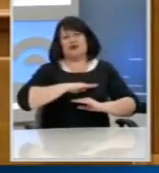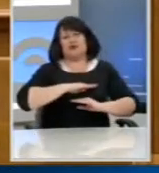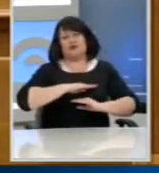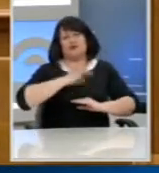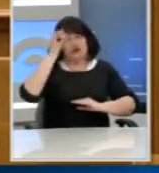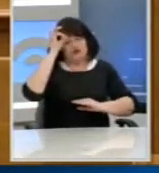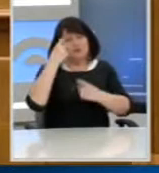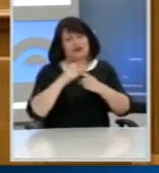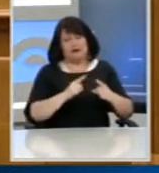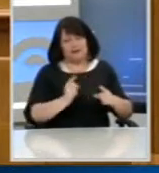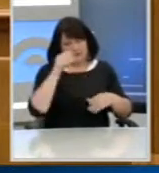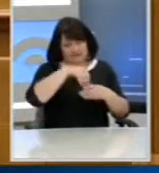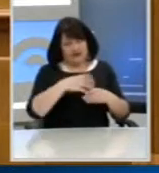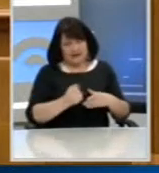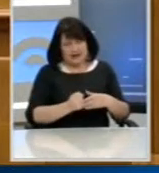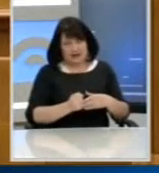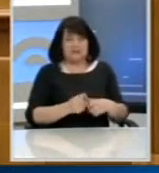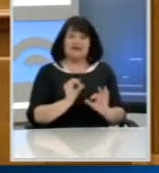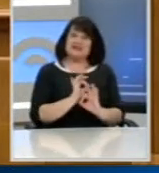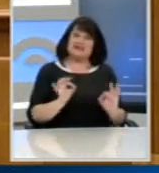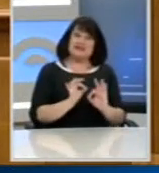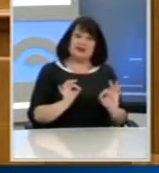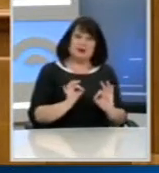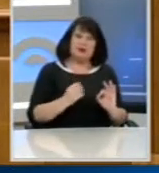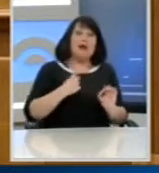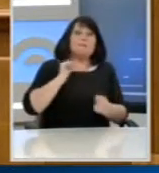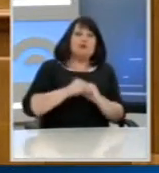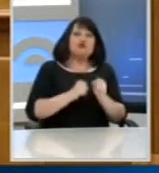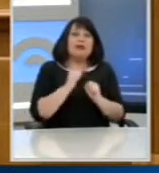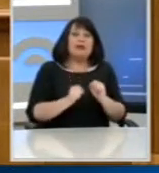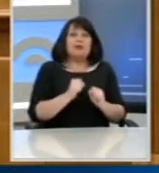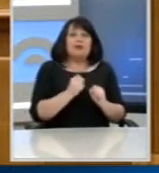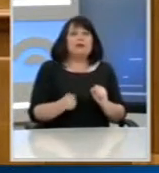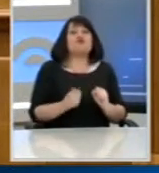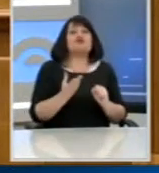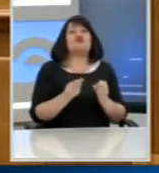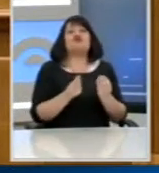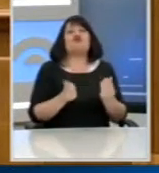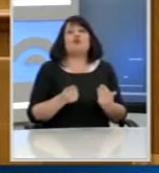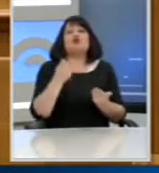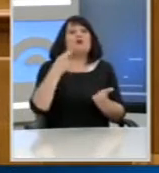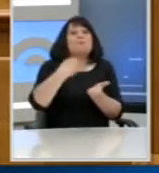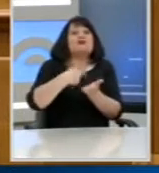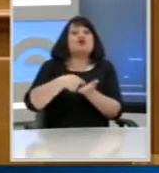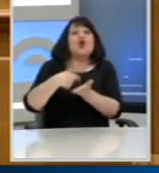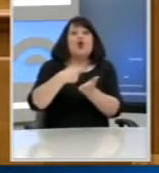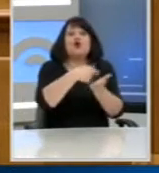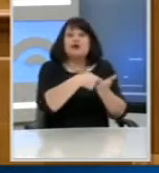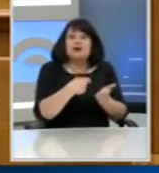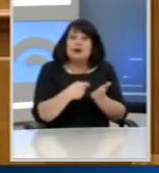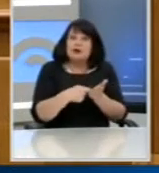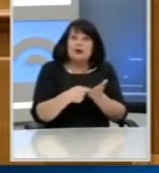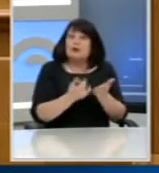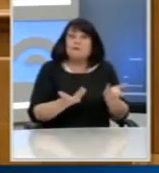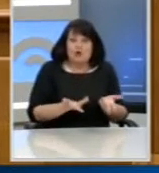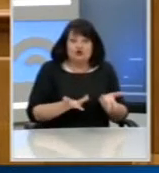ασφαλείας. Αναμφίβολα, πρόκειται για μια προσπάθεια εξυγχρονισμού του μοντέλου του μισθολογίου που διέπει τι αποδοχέ του προσωπικού